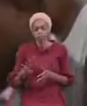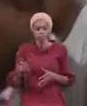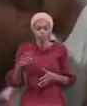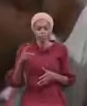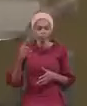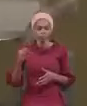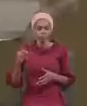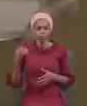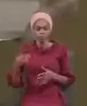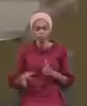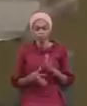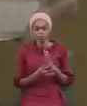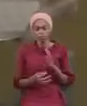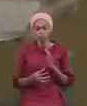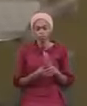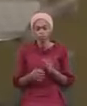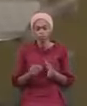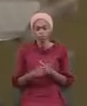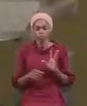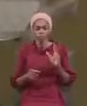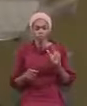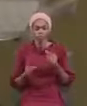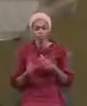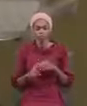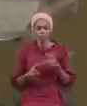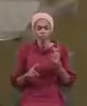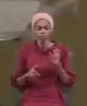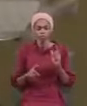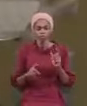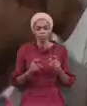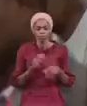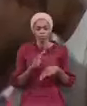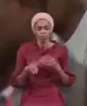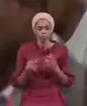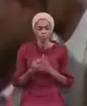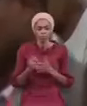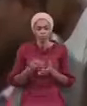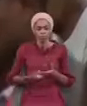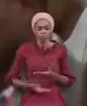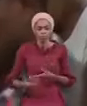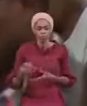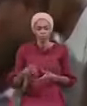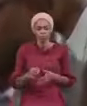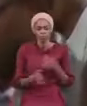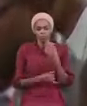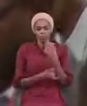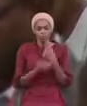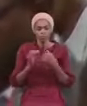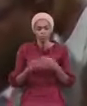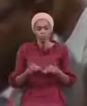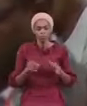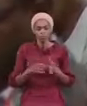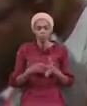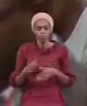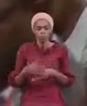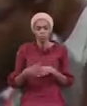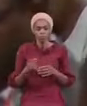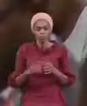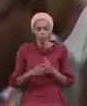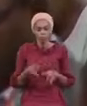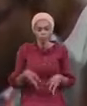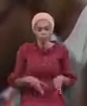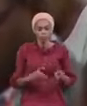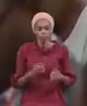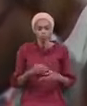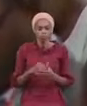au verset 16 tout indigène fera ces choses ainsi lorsqu'il offrira un sacrifice Fiss consommé